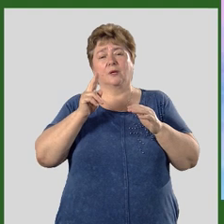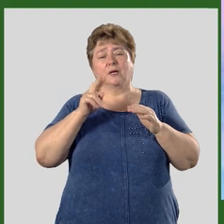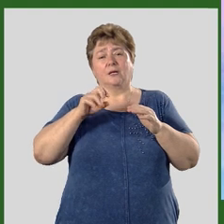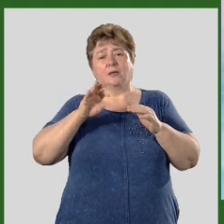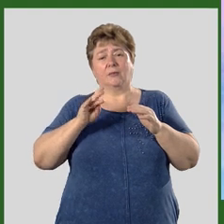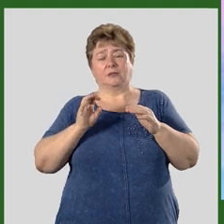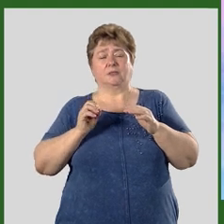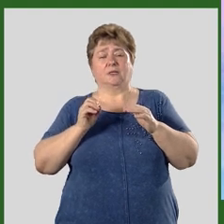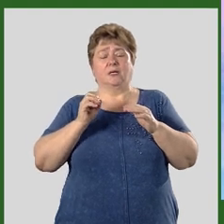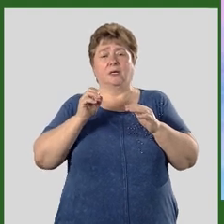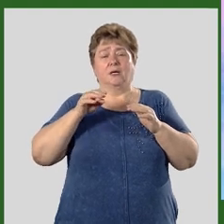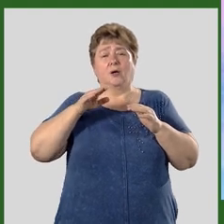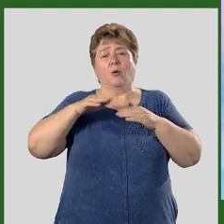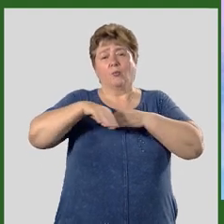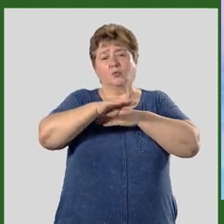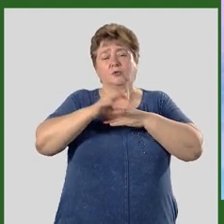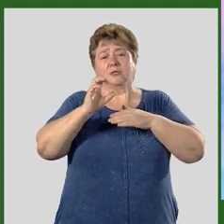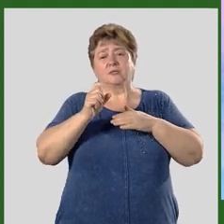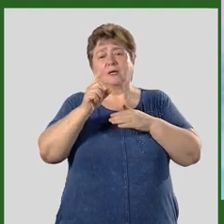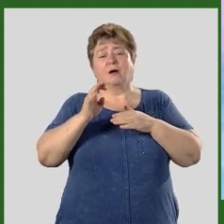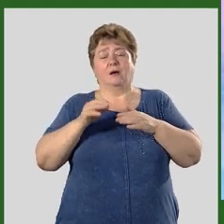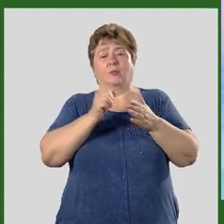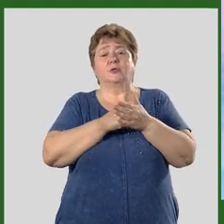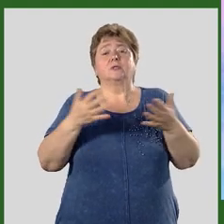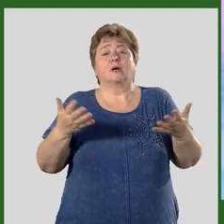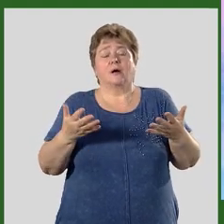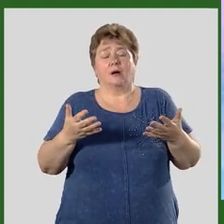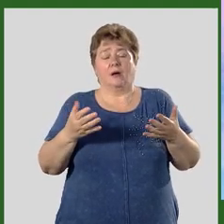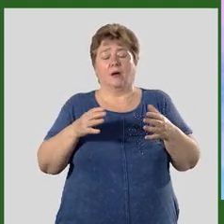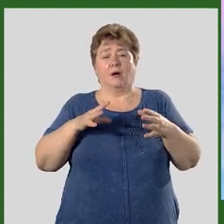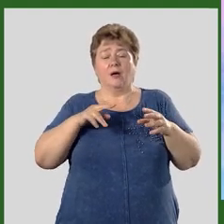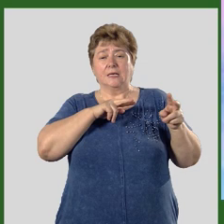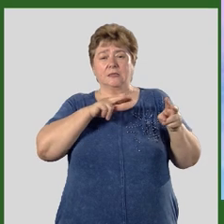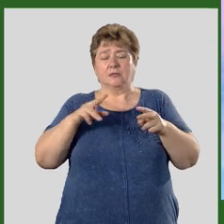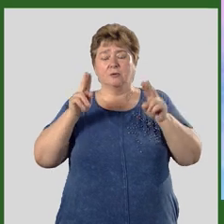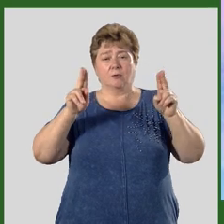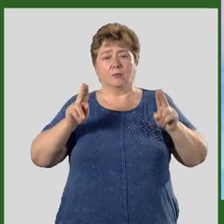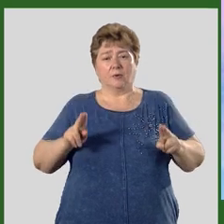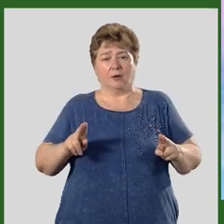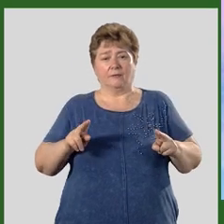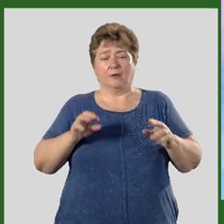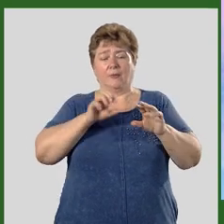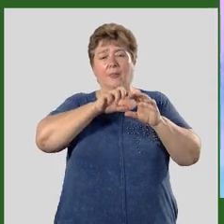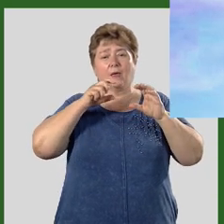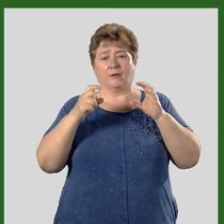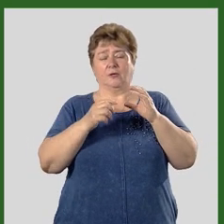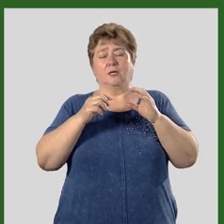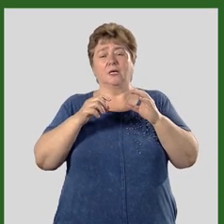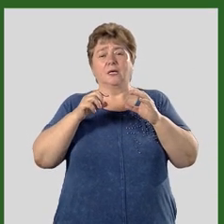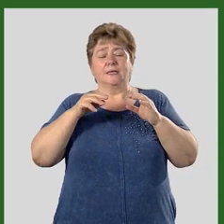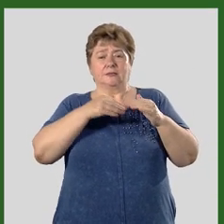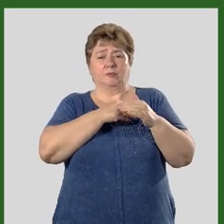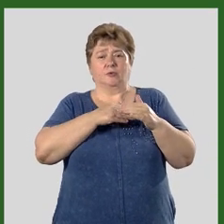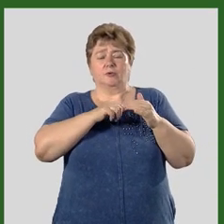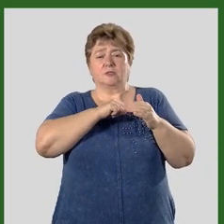пустыне Сахара. В чем причина? Ведь, следуя общему правилу, на экваторе температура